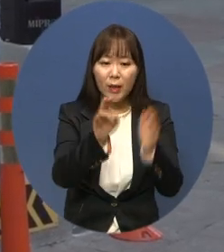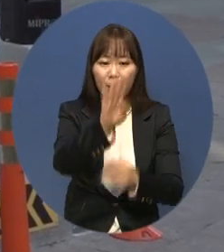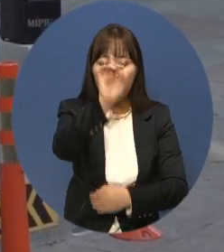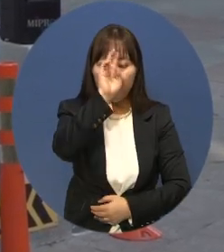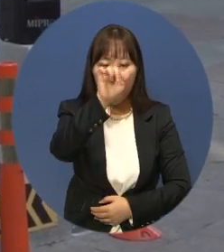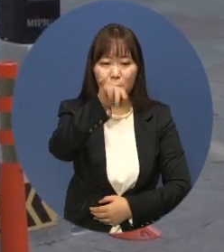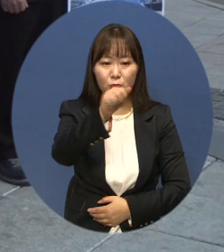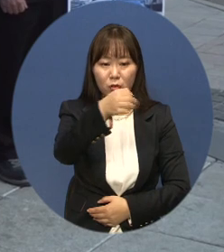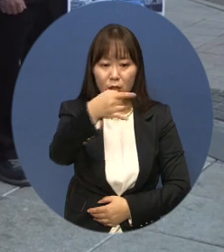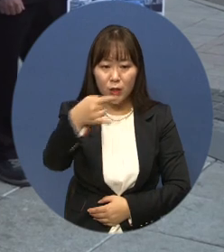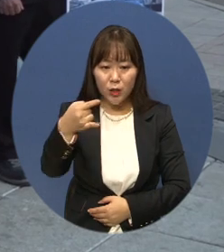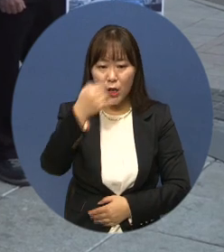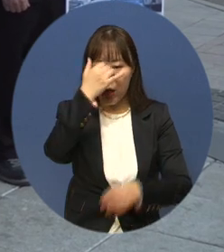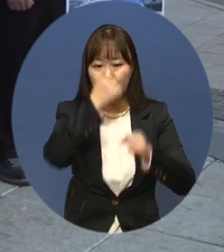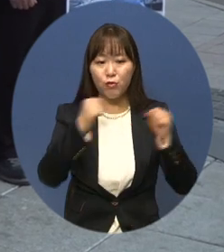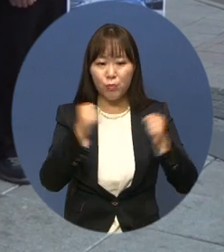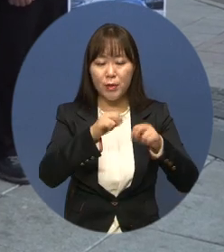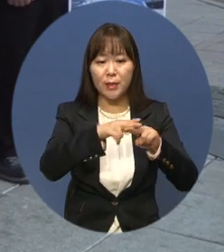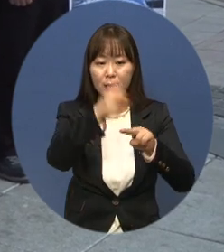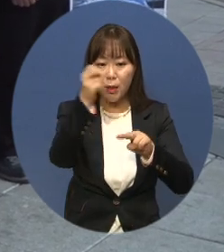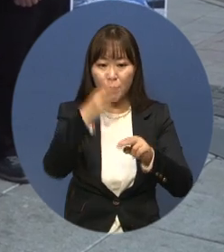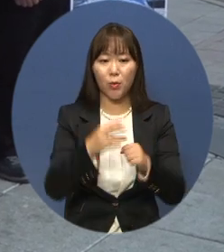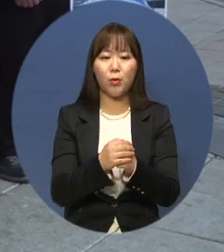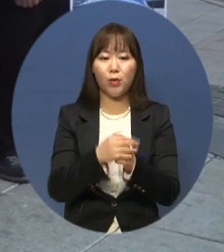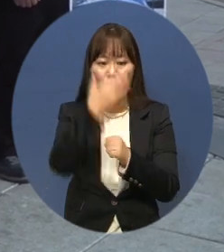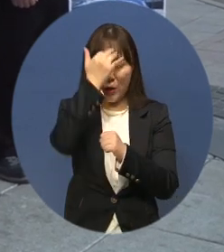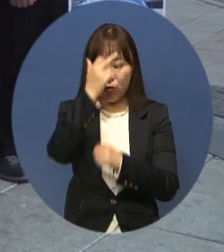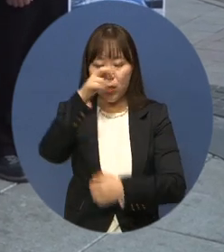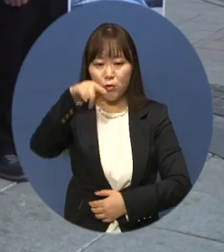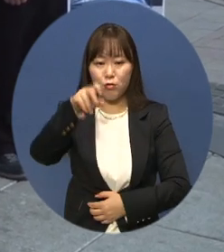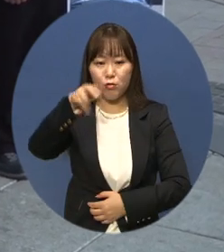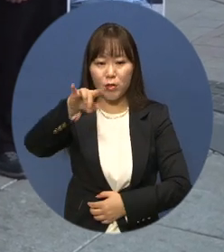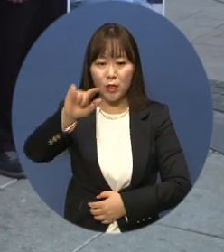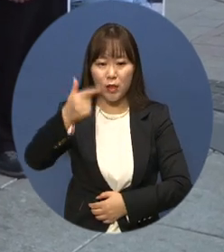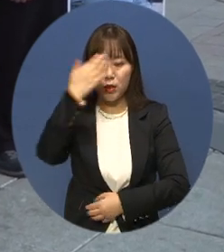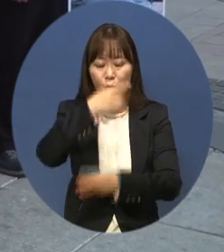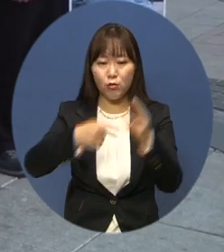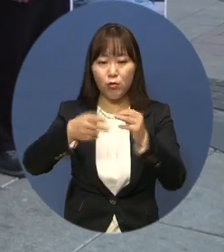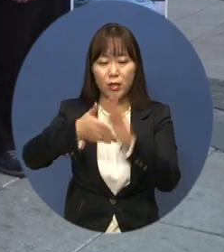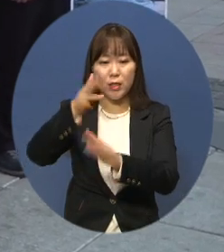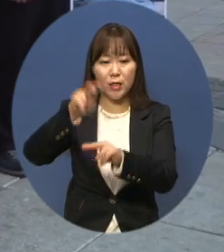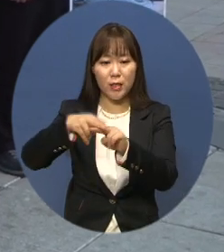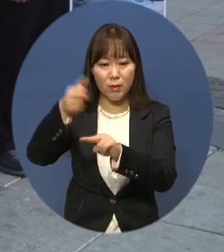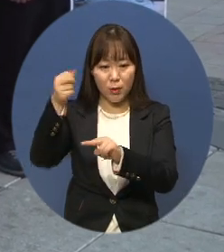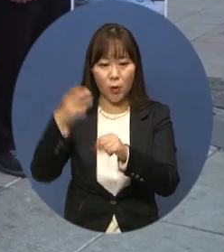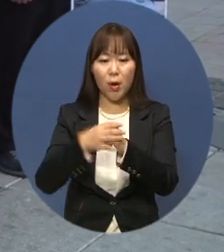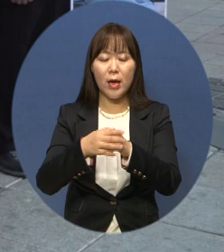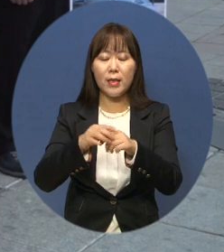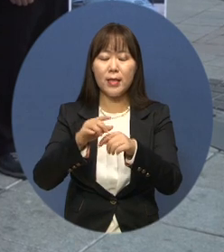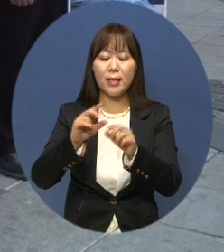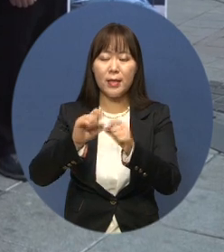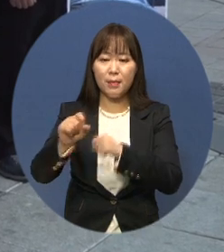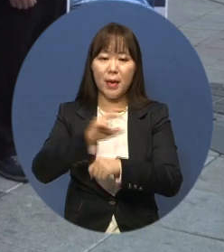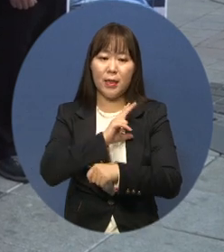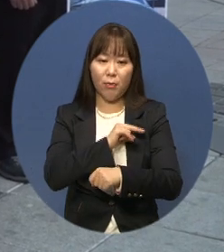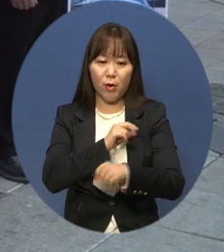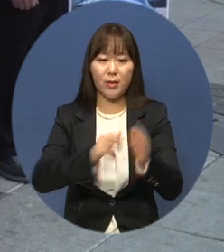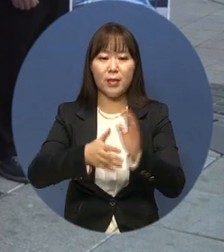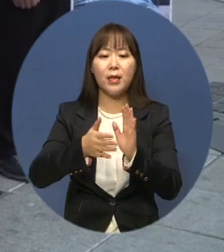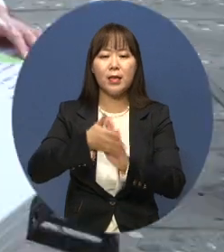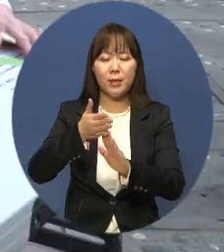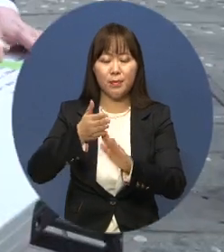박문희 충청북도의회의장, 최충진 청주시의회의장을 비롯한 지방의원,